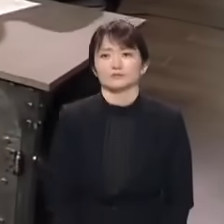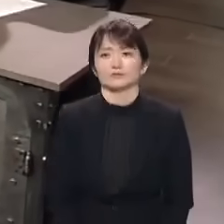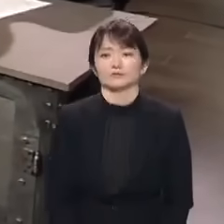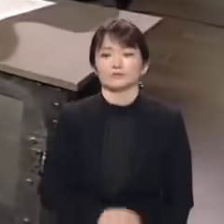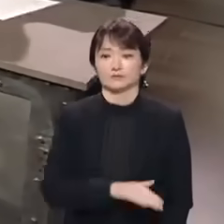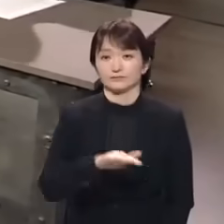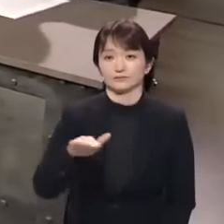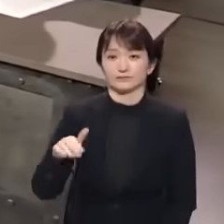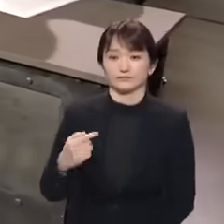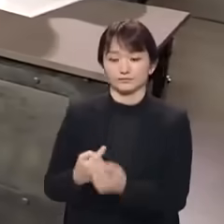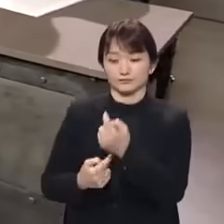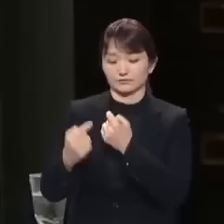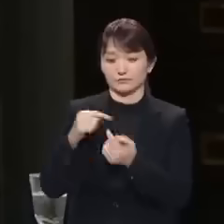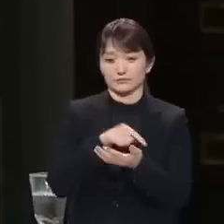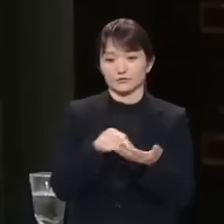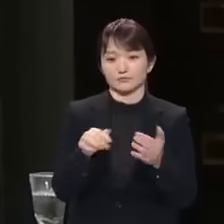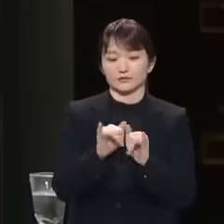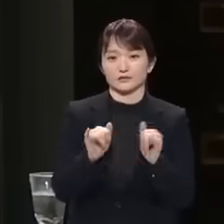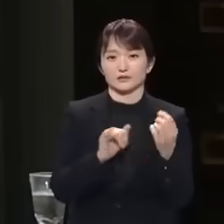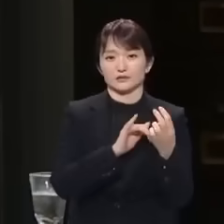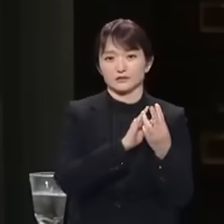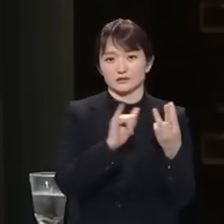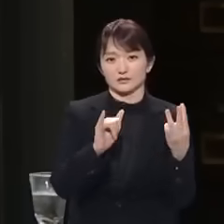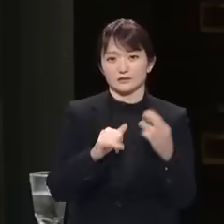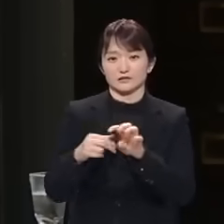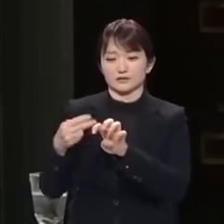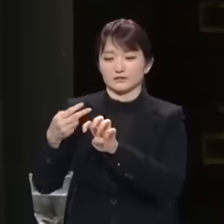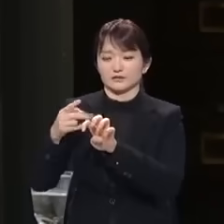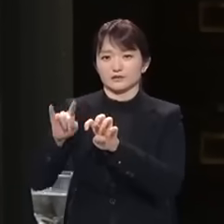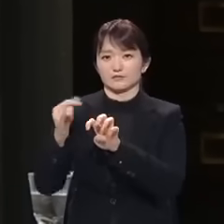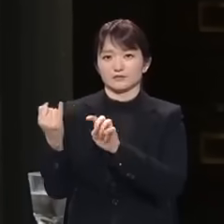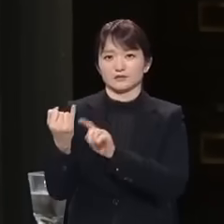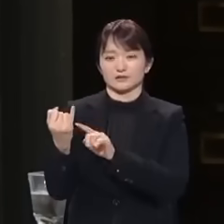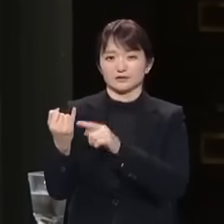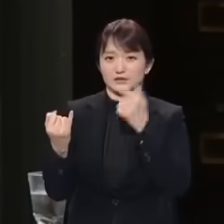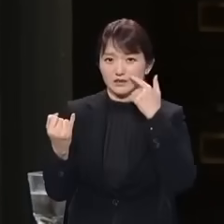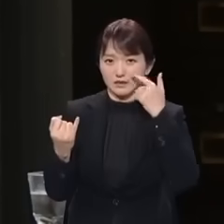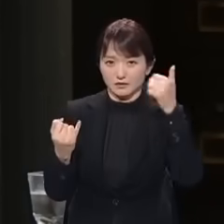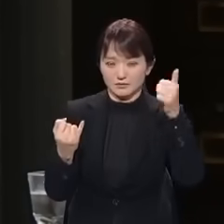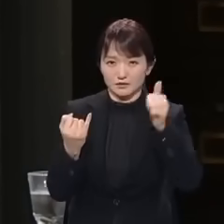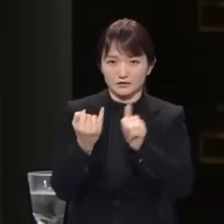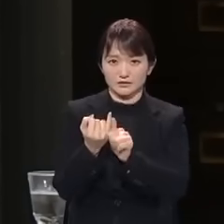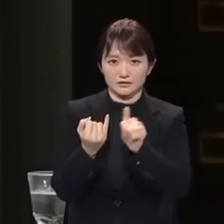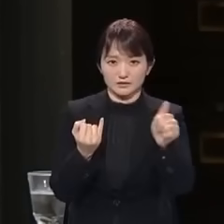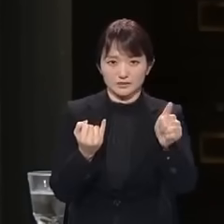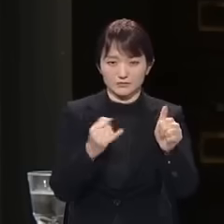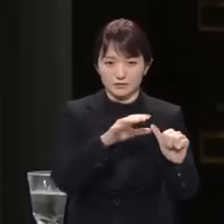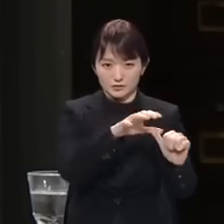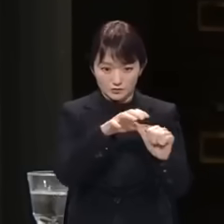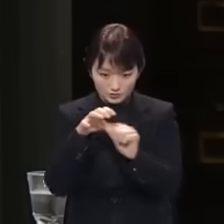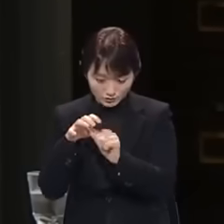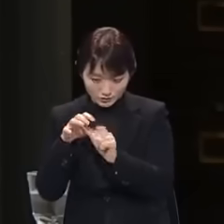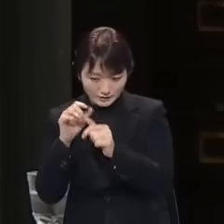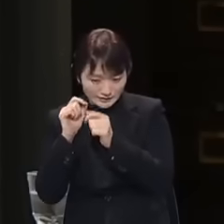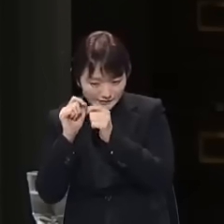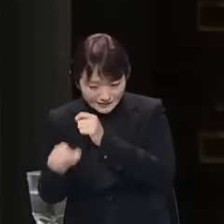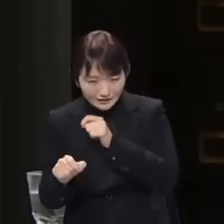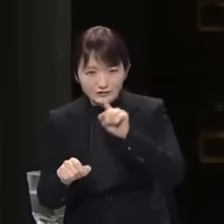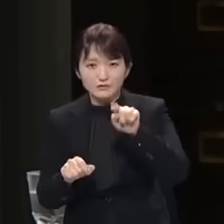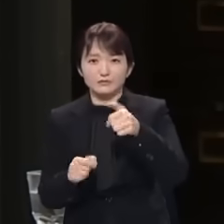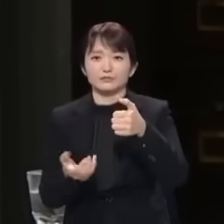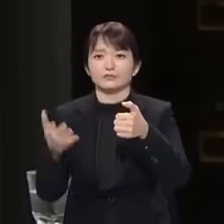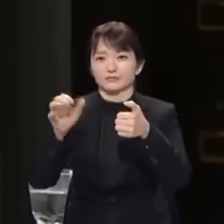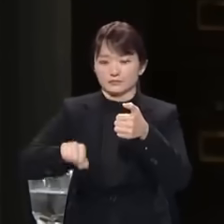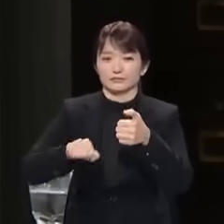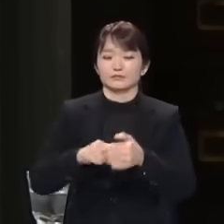저희에게 제보해 준 피해자만 3명입니다. 이 40대 여성, 아버지와 남편을 앞세워서 무려 150억 원의 사기를 쳤다.